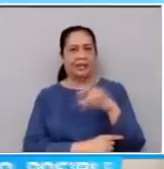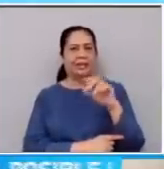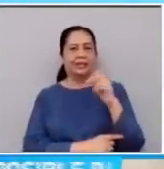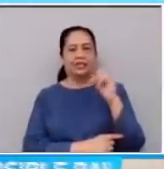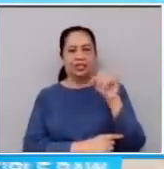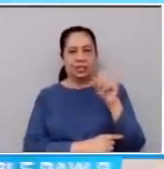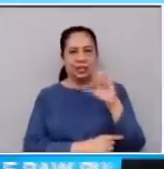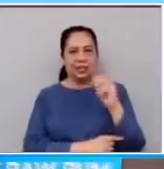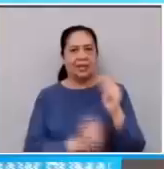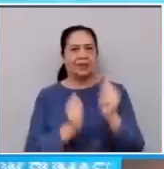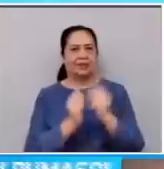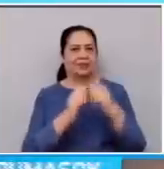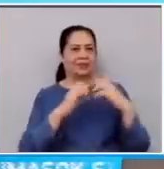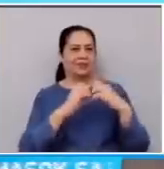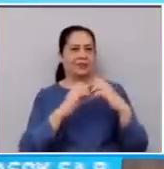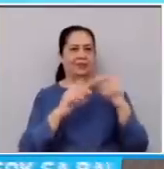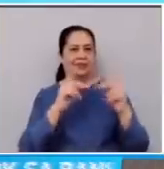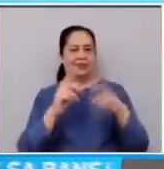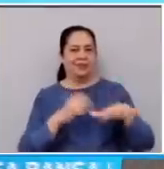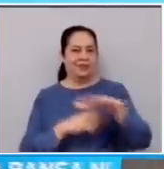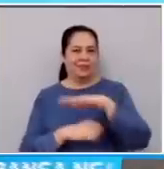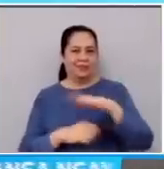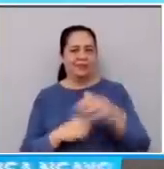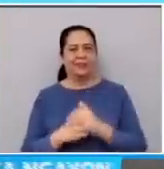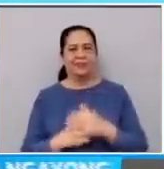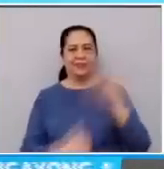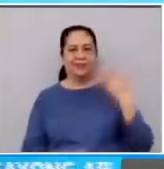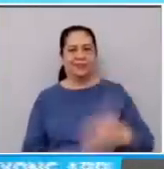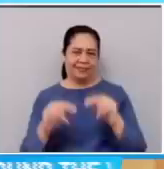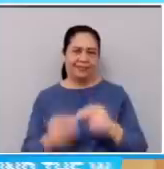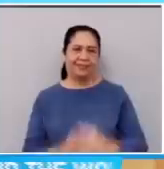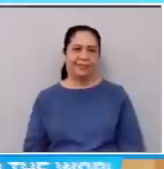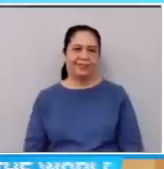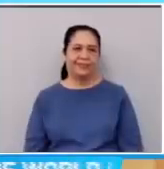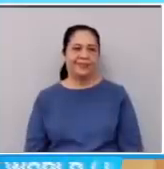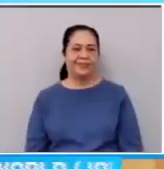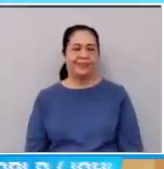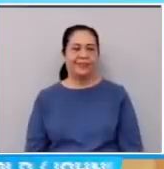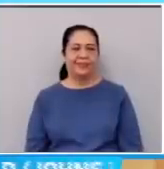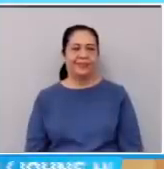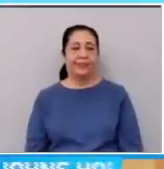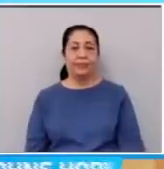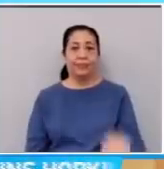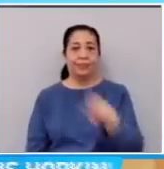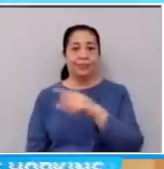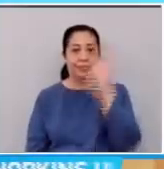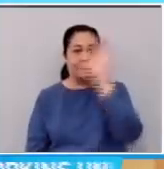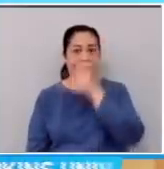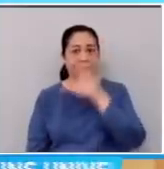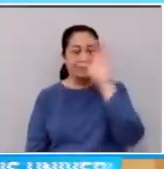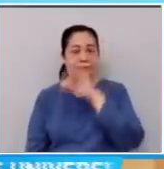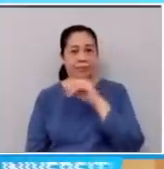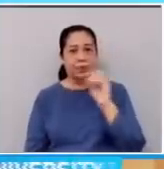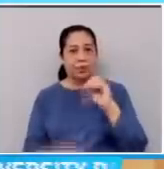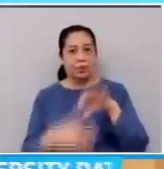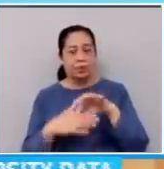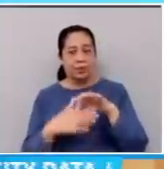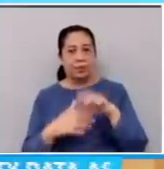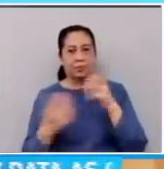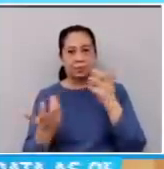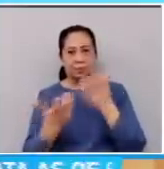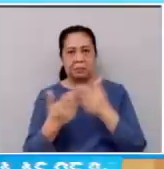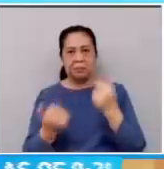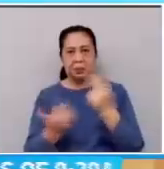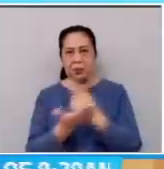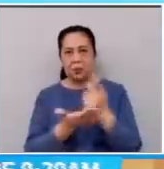kapuso roon. War Santiago, Jemeng. Sa mga naghahanap ng meatless option na swak ngayong Lenten season, baka gusto